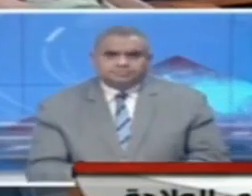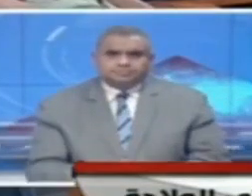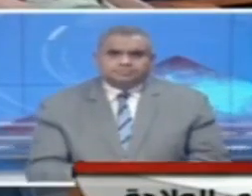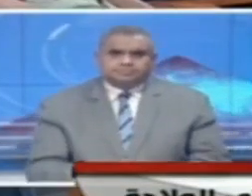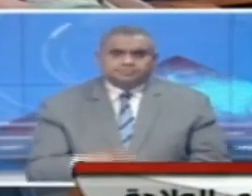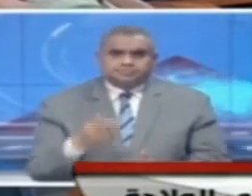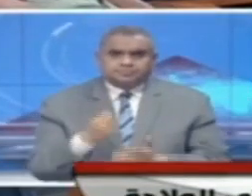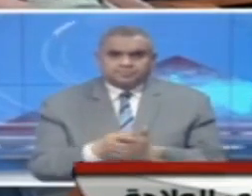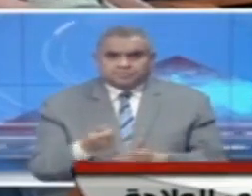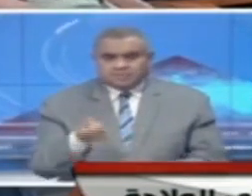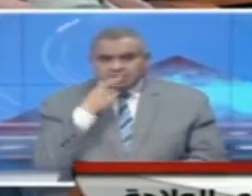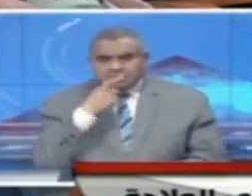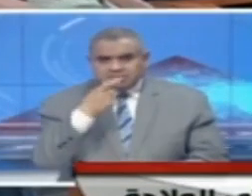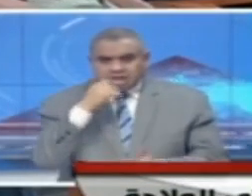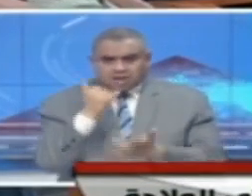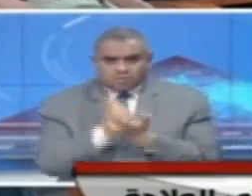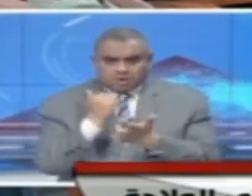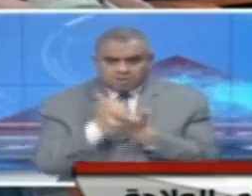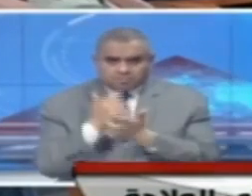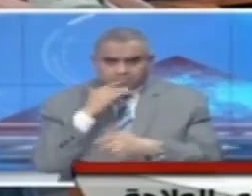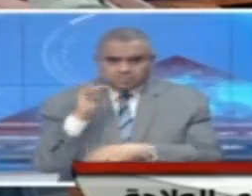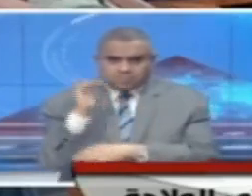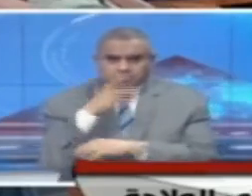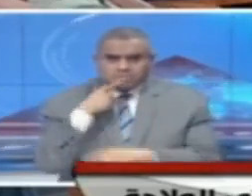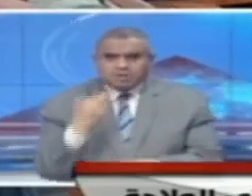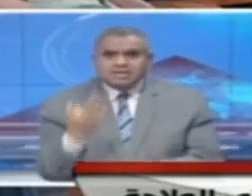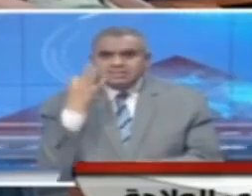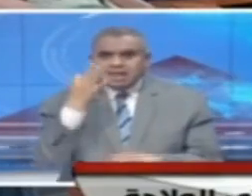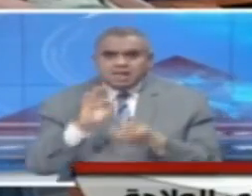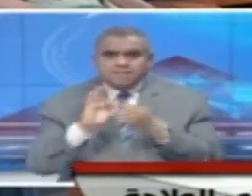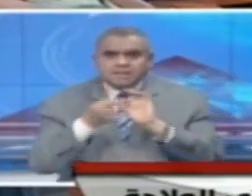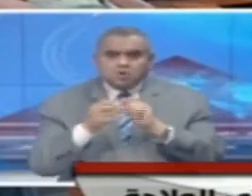احنا بنتكلم فيه اللي هو يصل ل 3 مليون دولار.